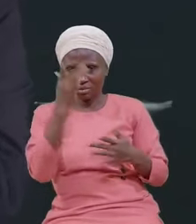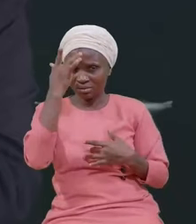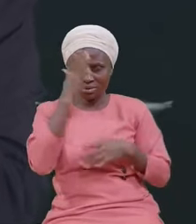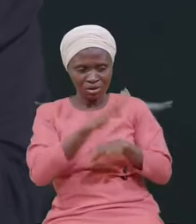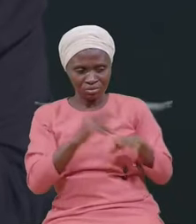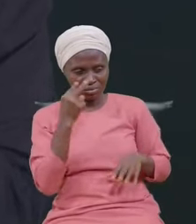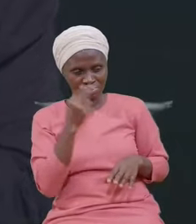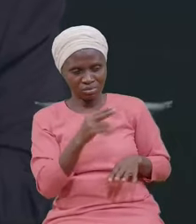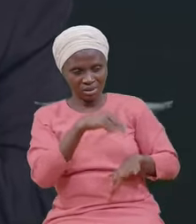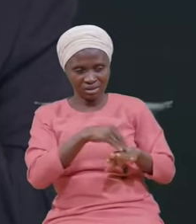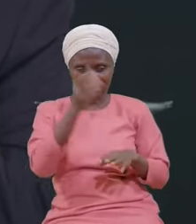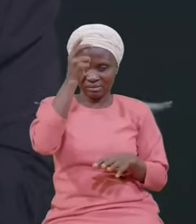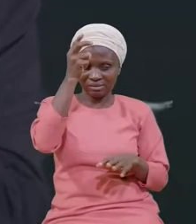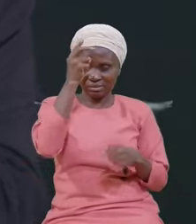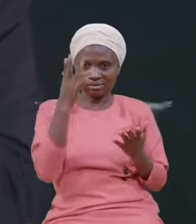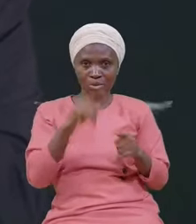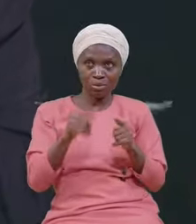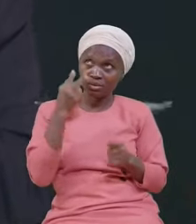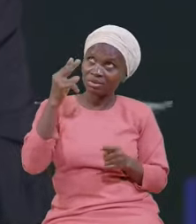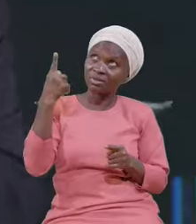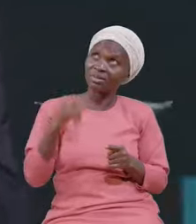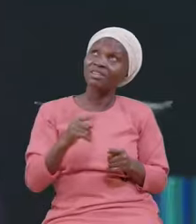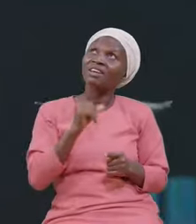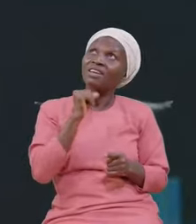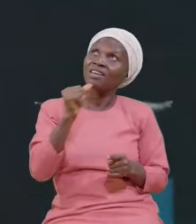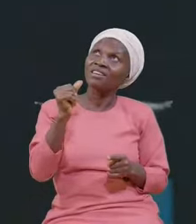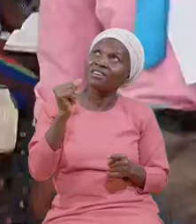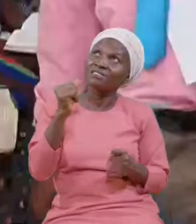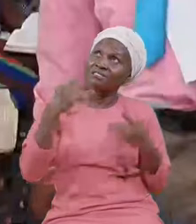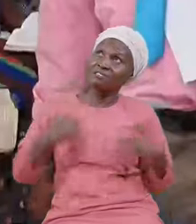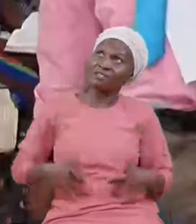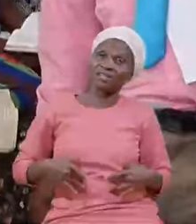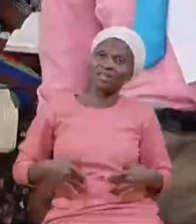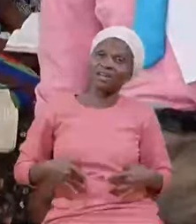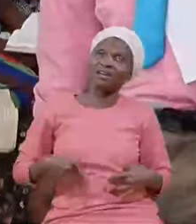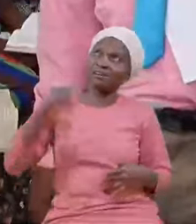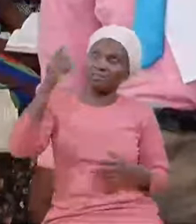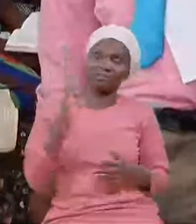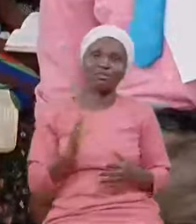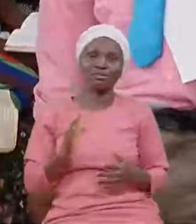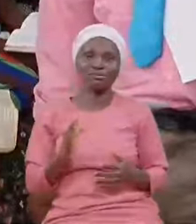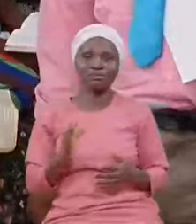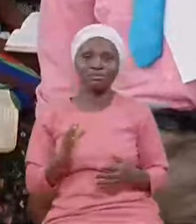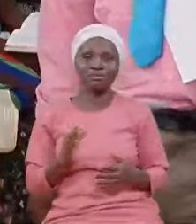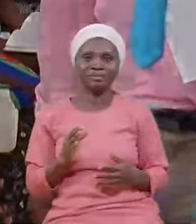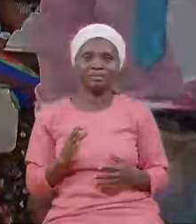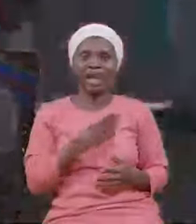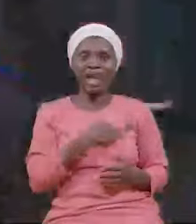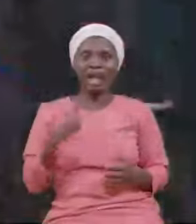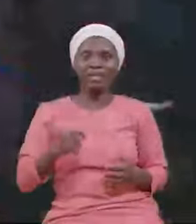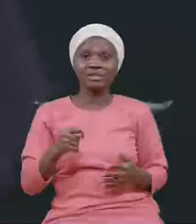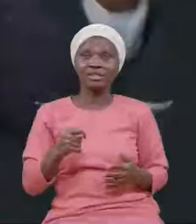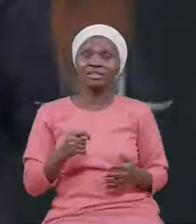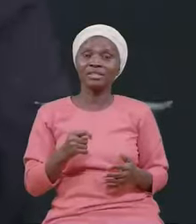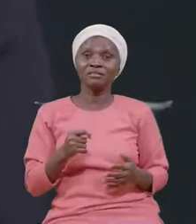démons, tu vois l'invisible. Je dis, tu vois l'invisible. Et l'invisible